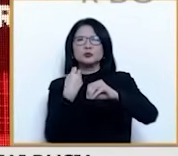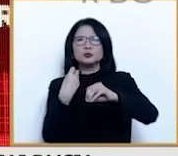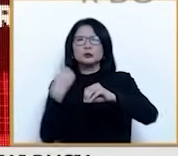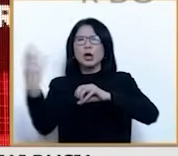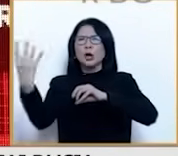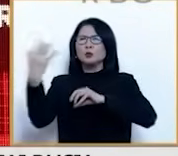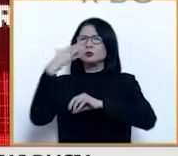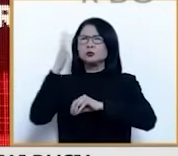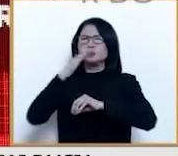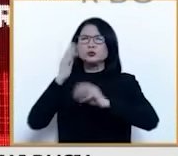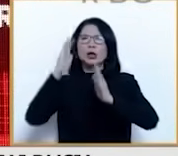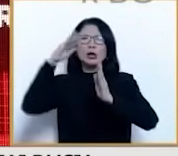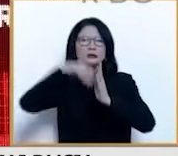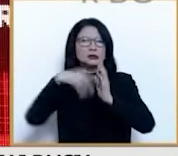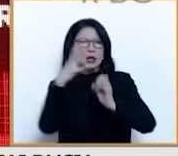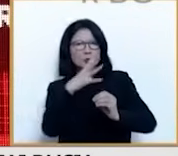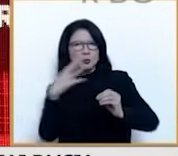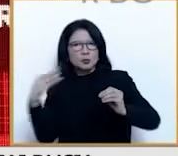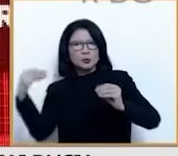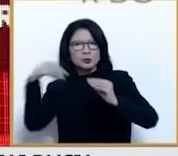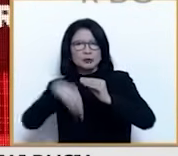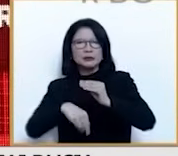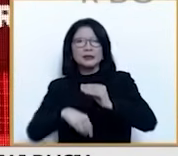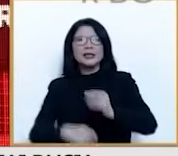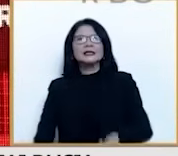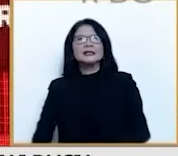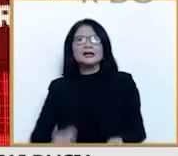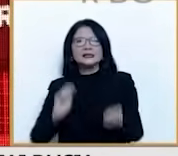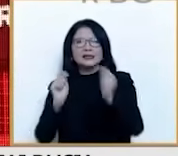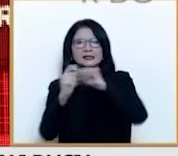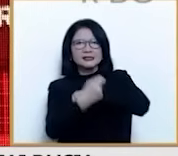udara serta transisi energi terbarukan.